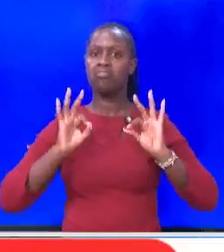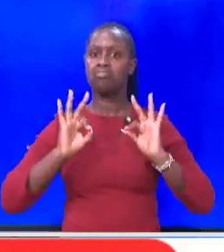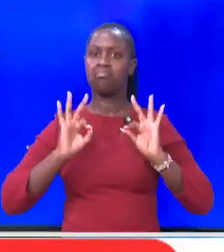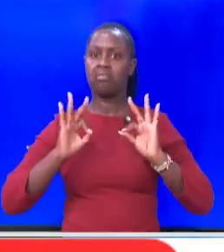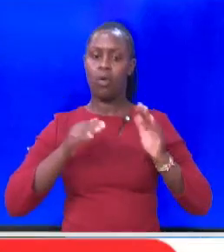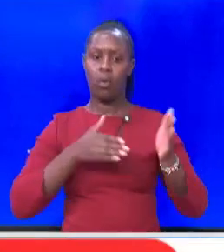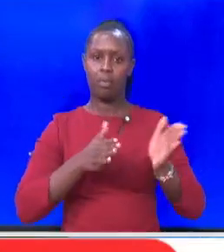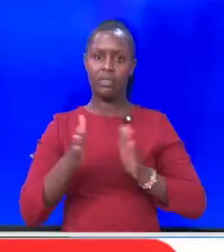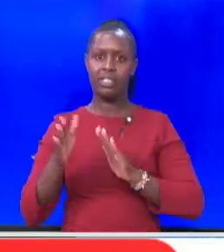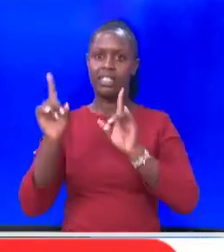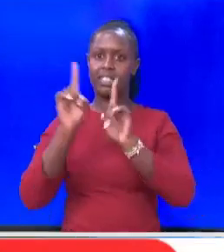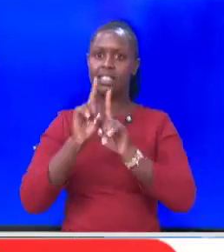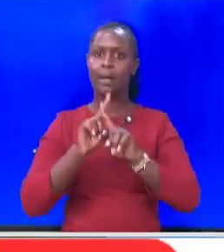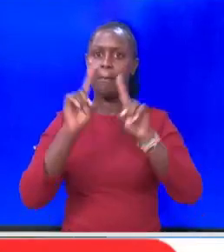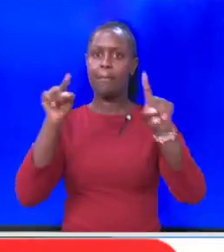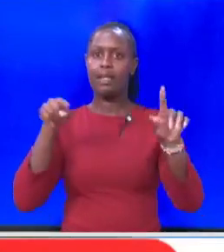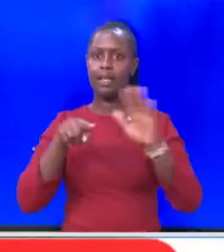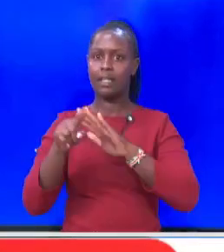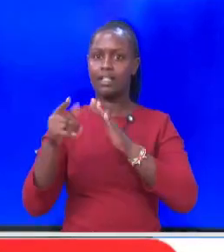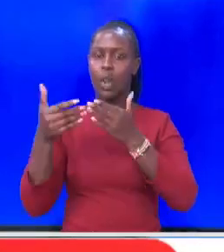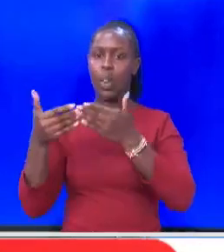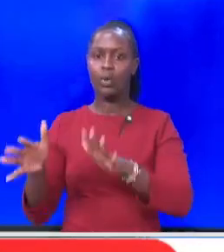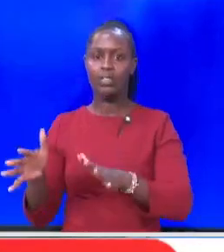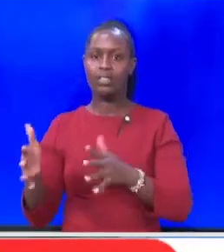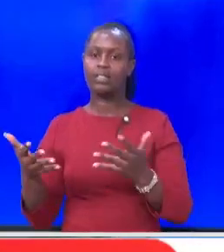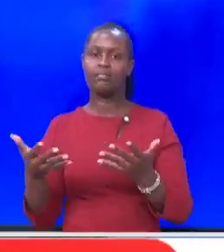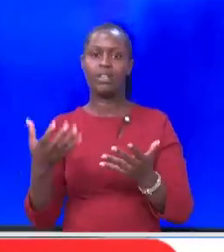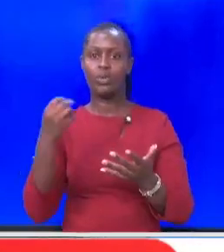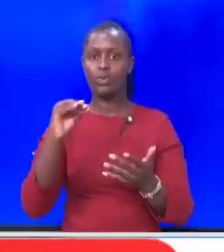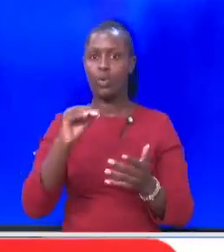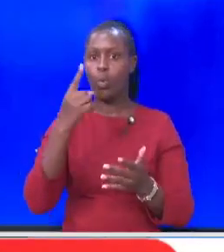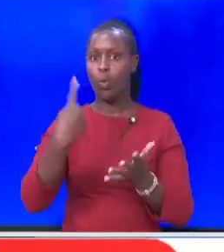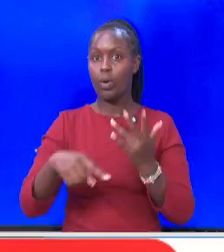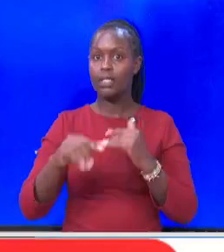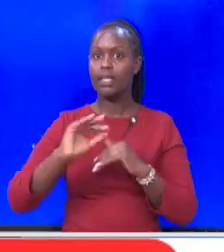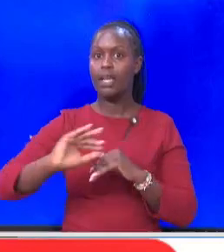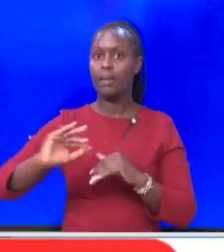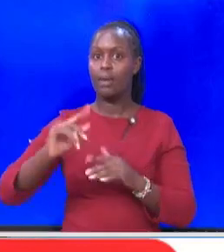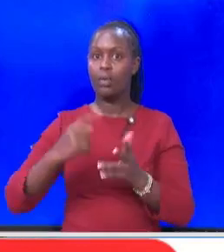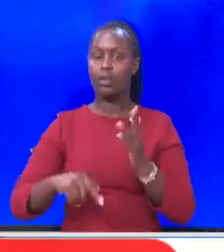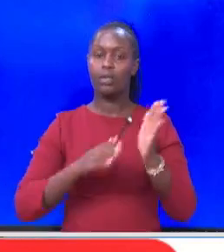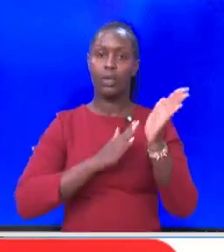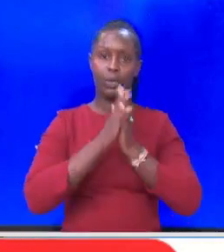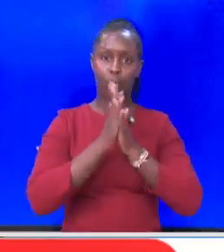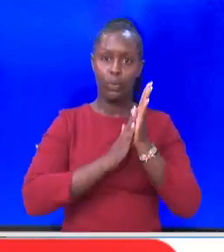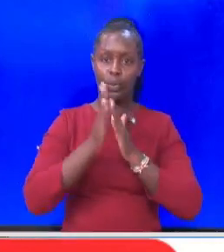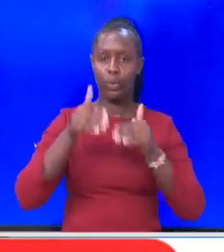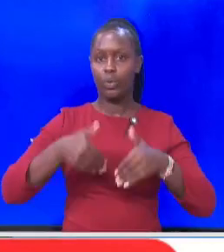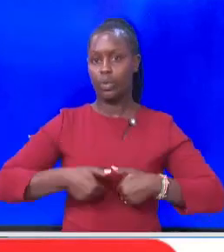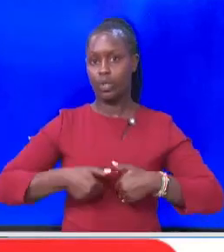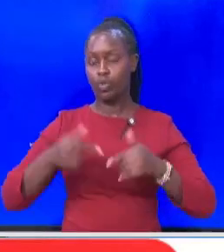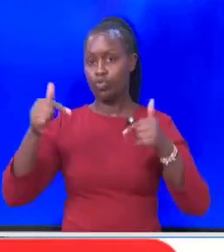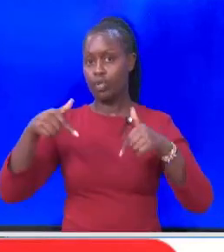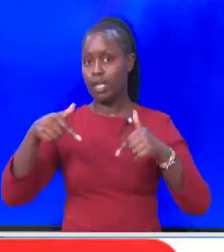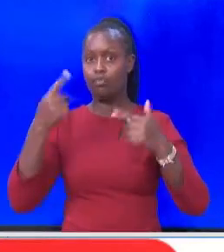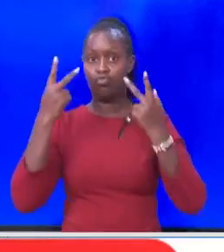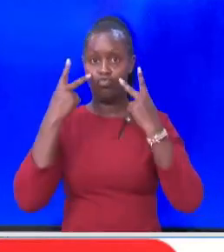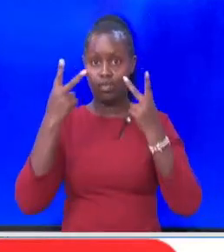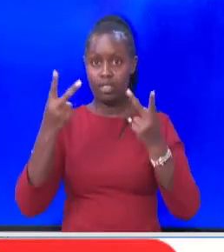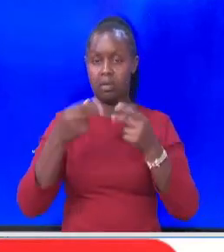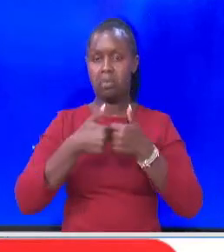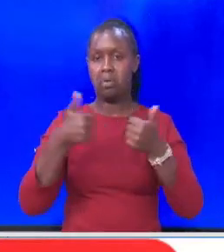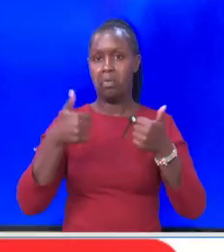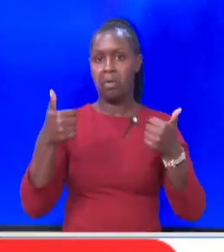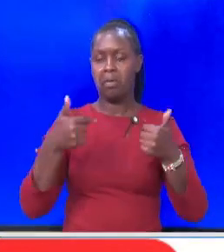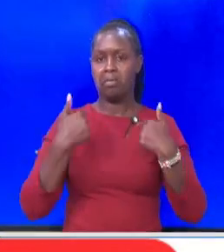tumepata hadi penalty, tumepotesha. So kitu ambayo inabaki ni kuendelea kumotivate vijana, kwa sababu leo kidogo wamecheza vizuri sana, hata sikutarajia